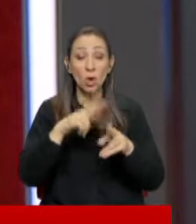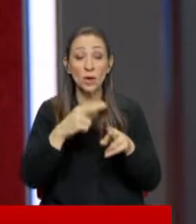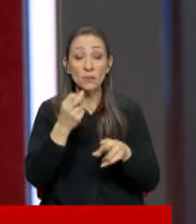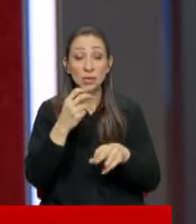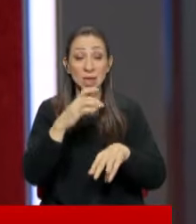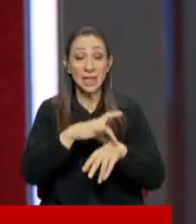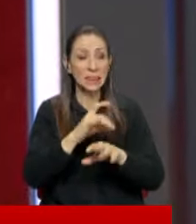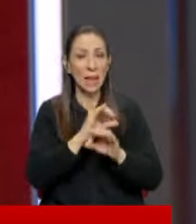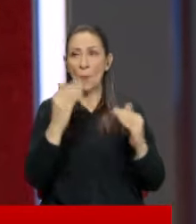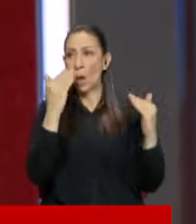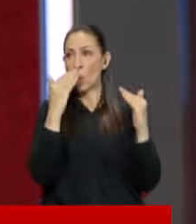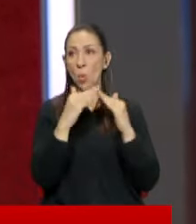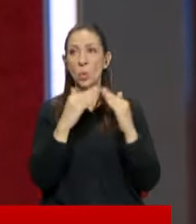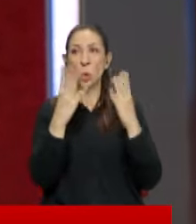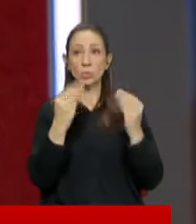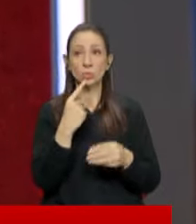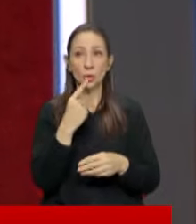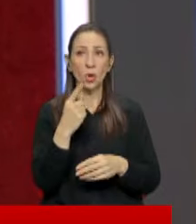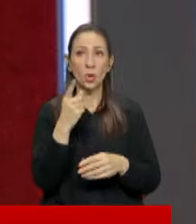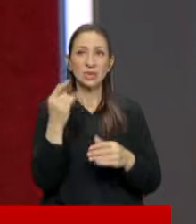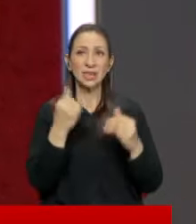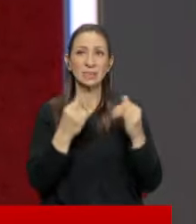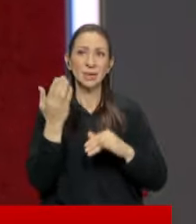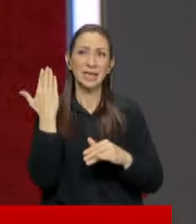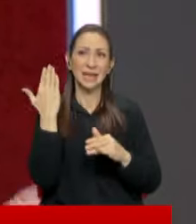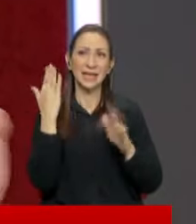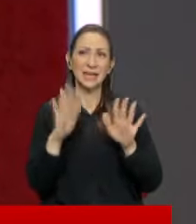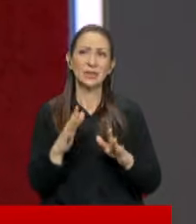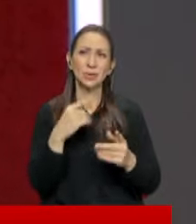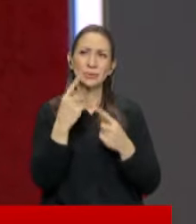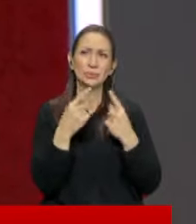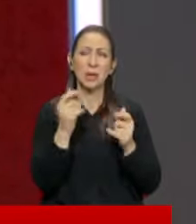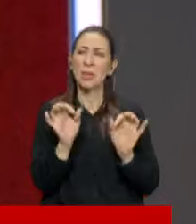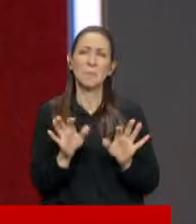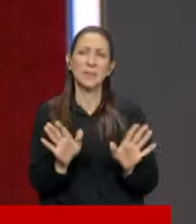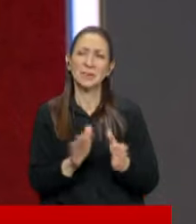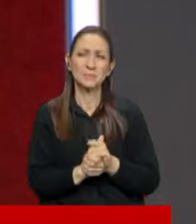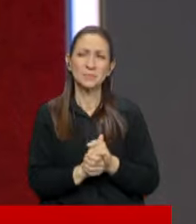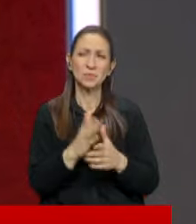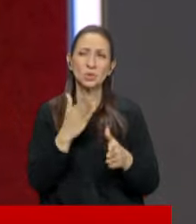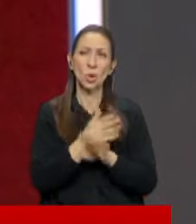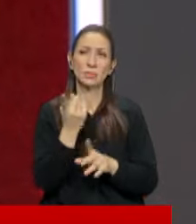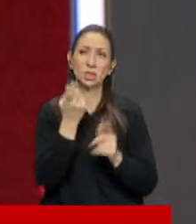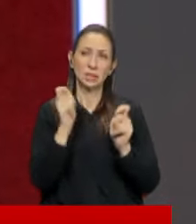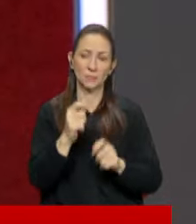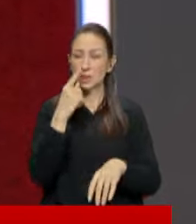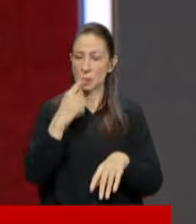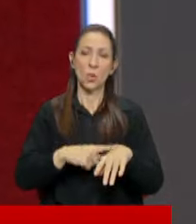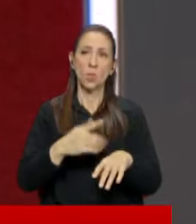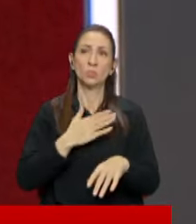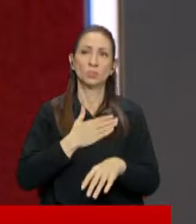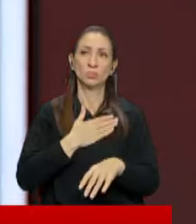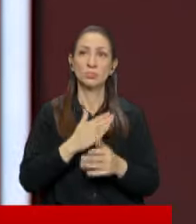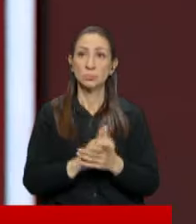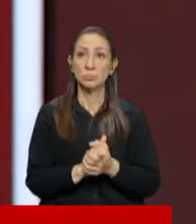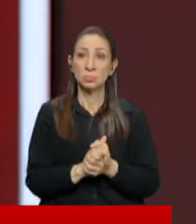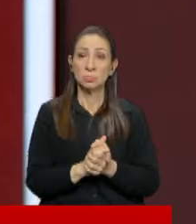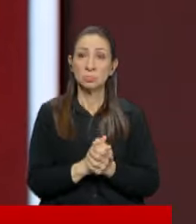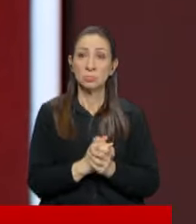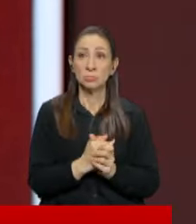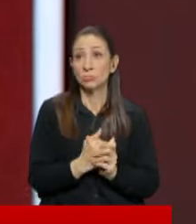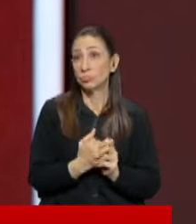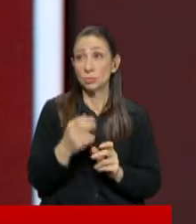çok yerinde olduğunu söylediler. O tartışma geride kaldı. Konuşsunlar, önemli değil. Peki, çok doğru bir iş yaptığımıza inanıyoruz yani.